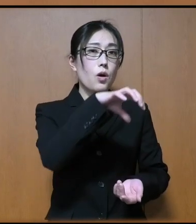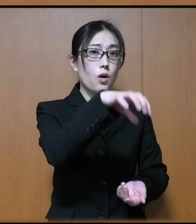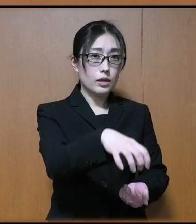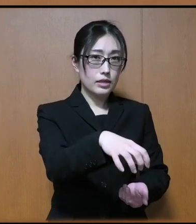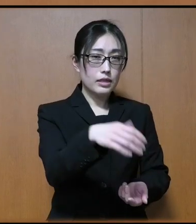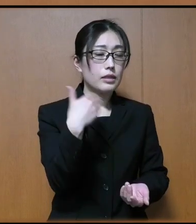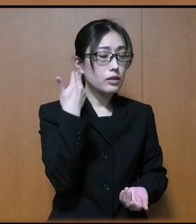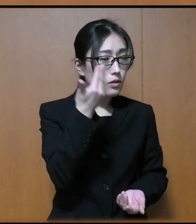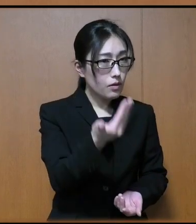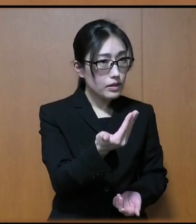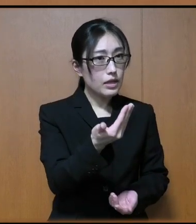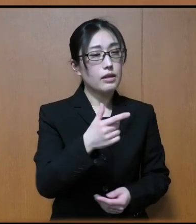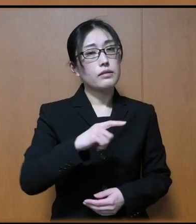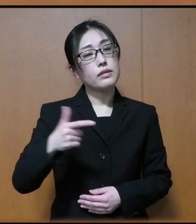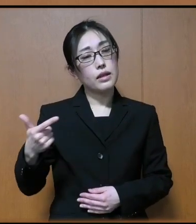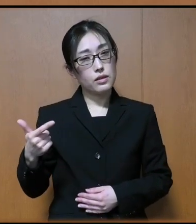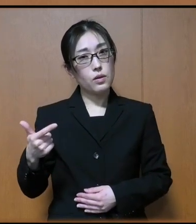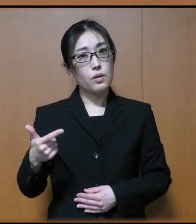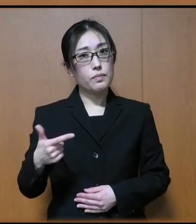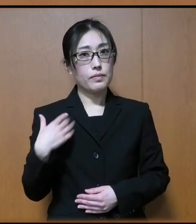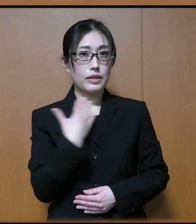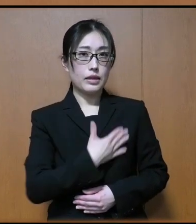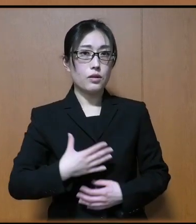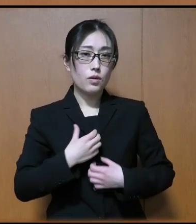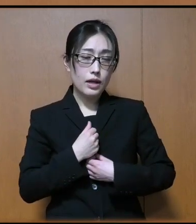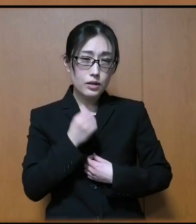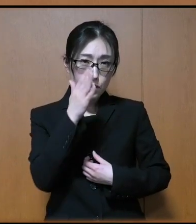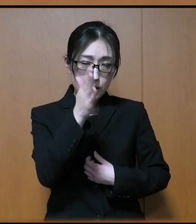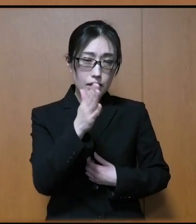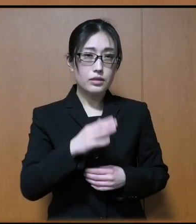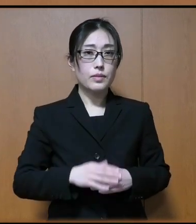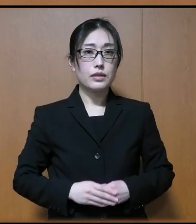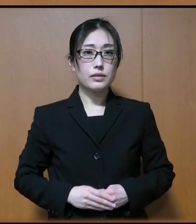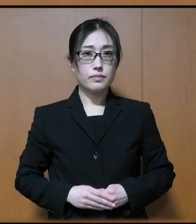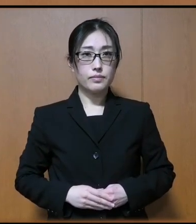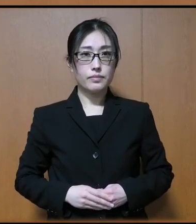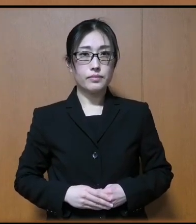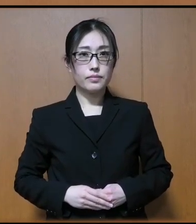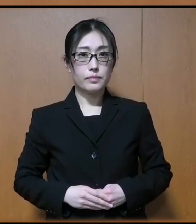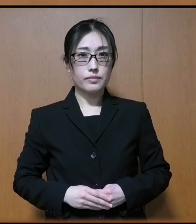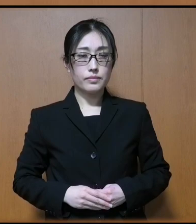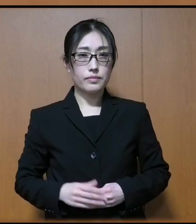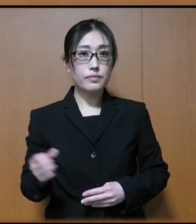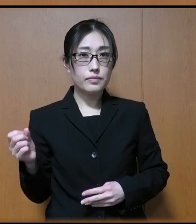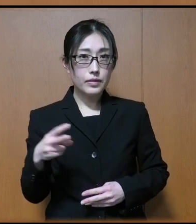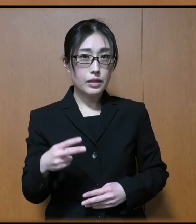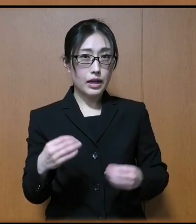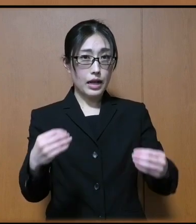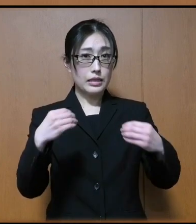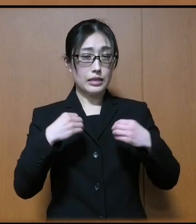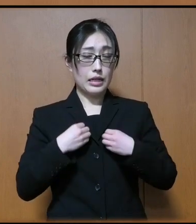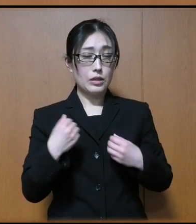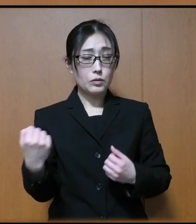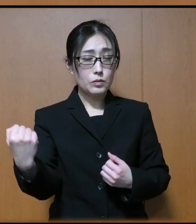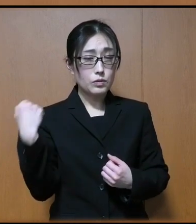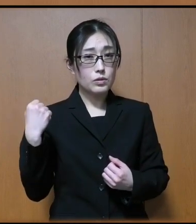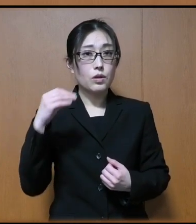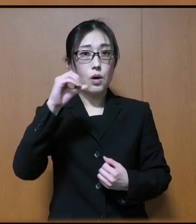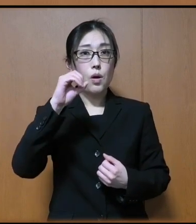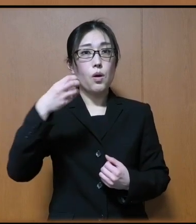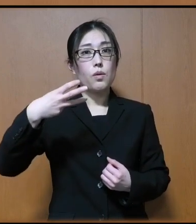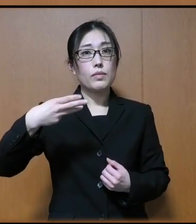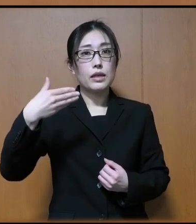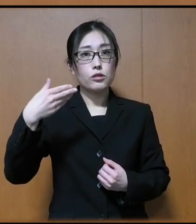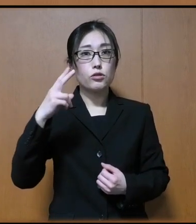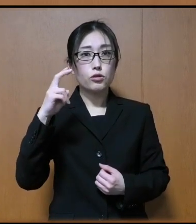ど、健康管理をお願いしたいと思います。また感染力の強いオミクロン株の影響、軽